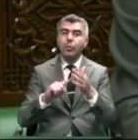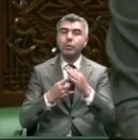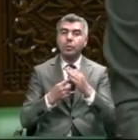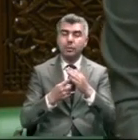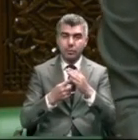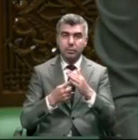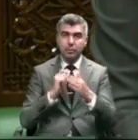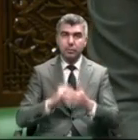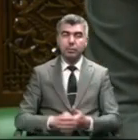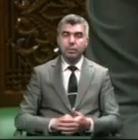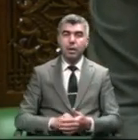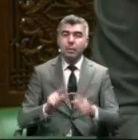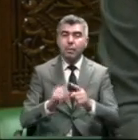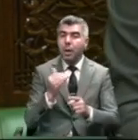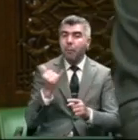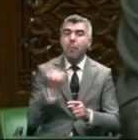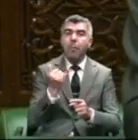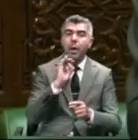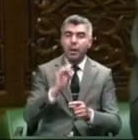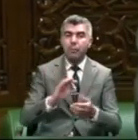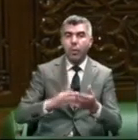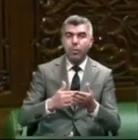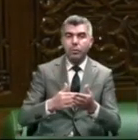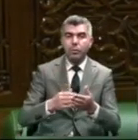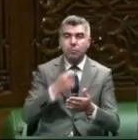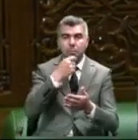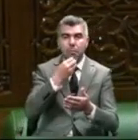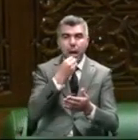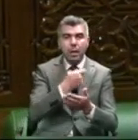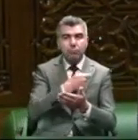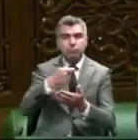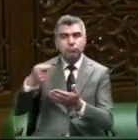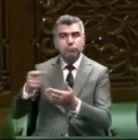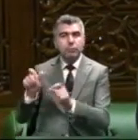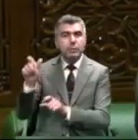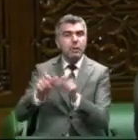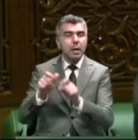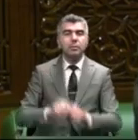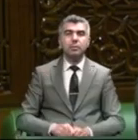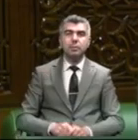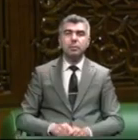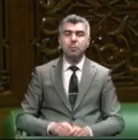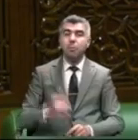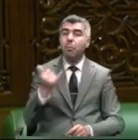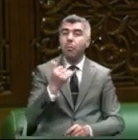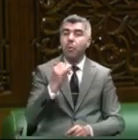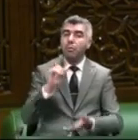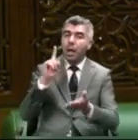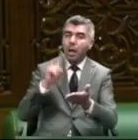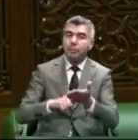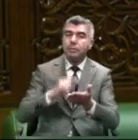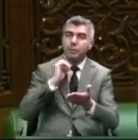هم ركيزه اساسيه في ضمان الامن الغذائي هم كذلك يلعبون دورا اساسي